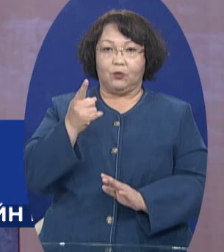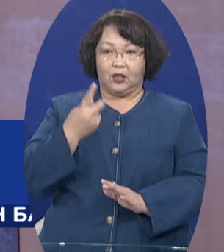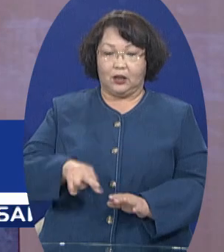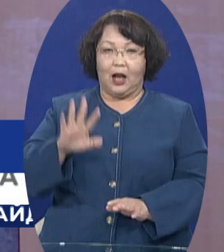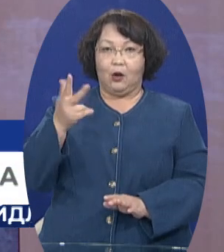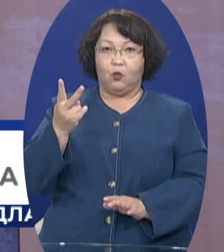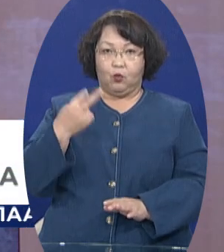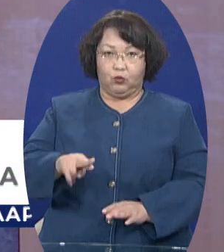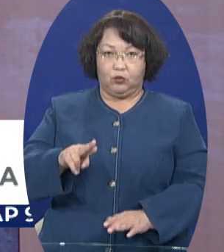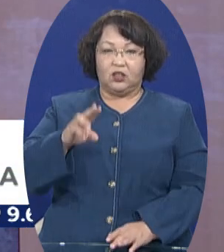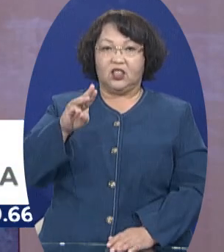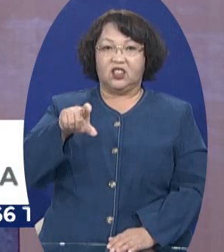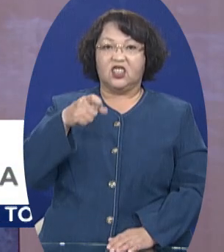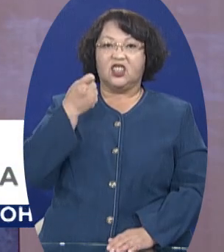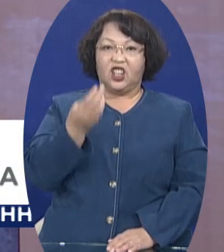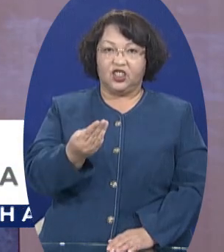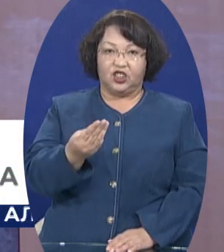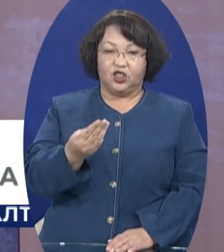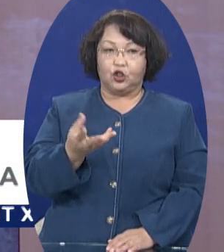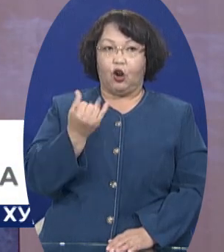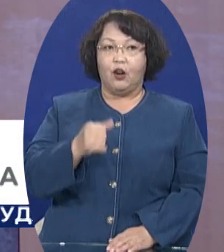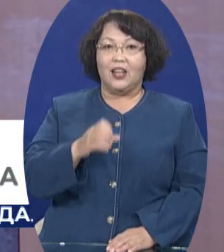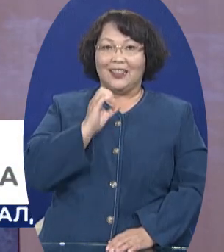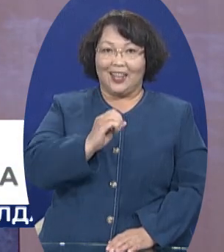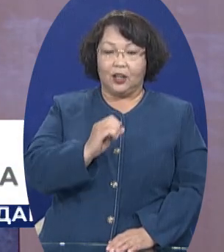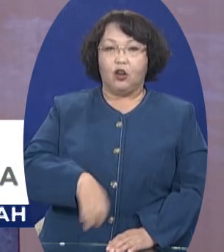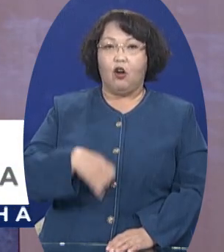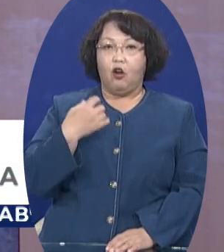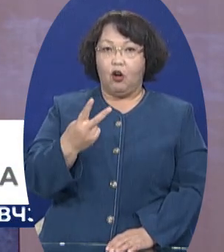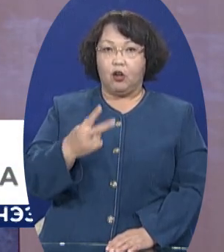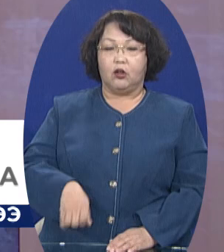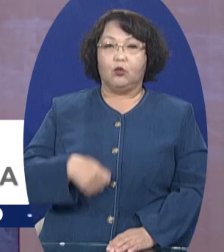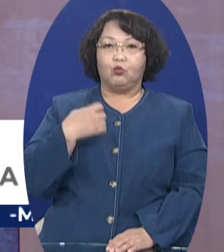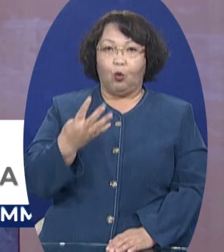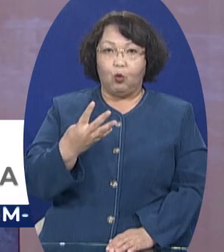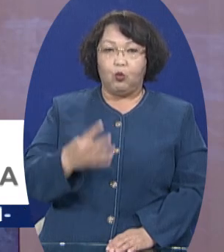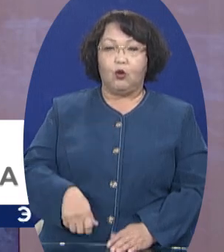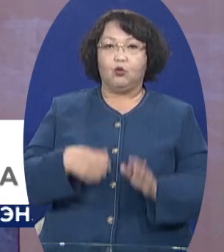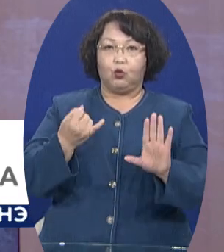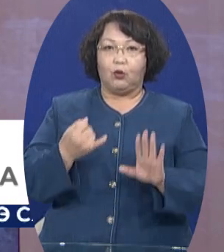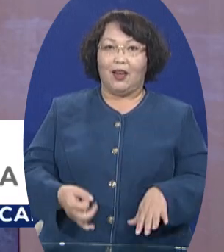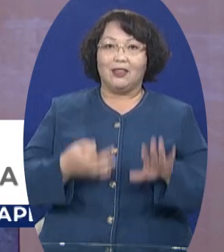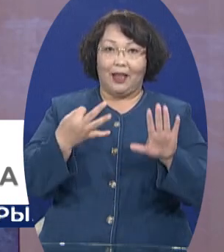тоогоор буюу тэг 2, 4, 6, 8-аар төгссөн.